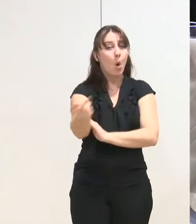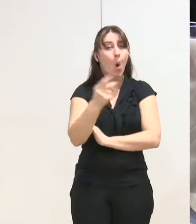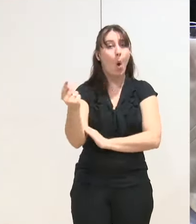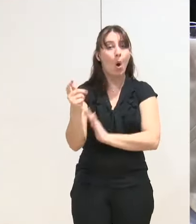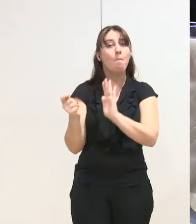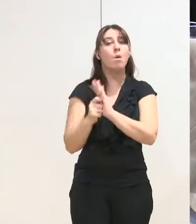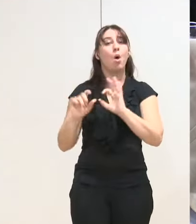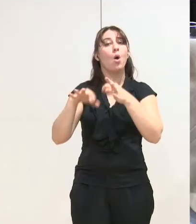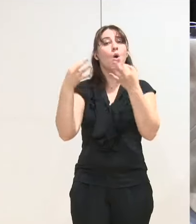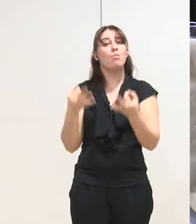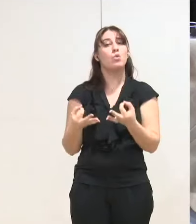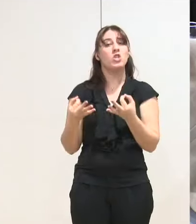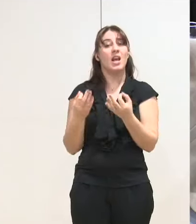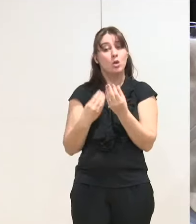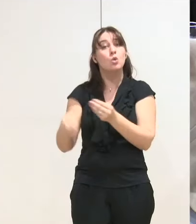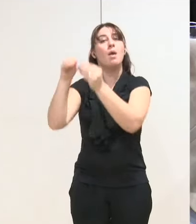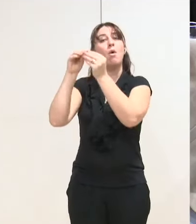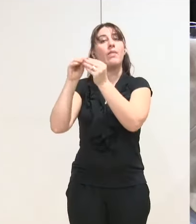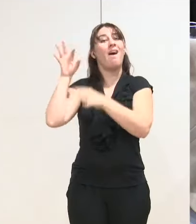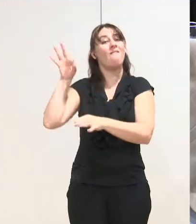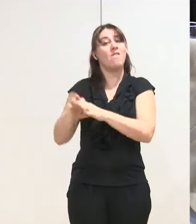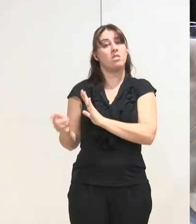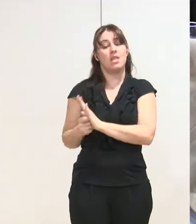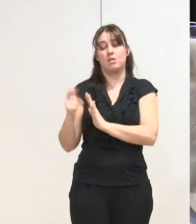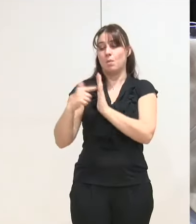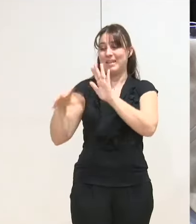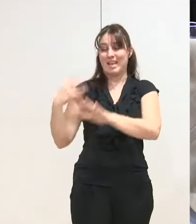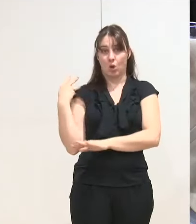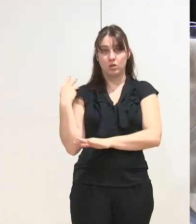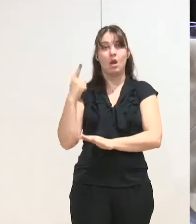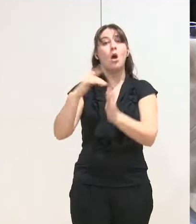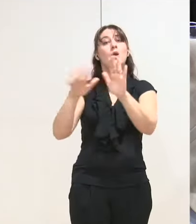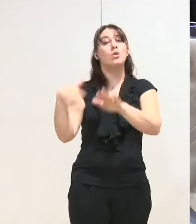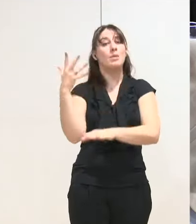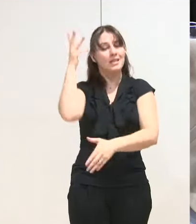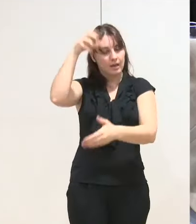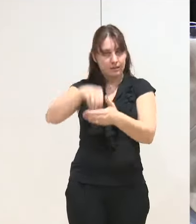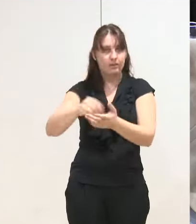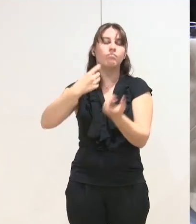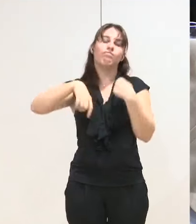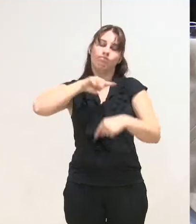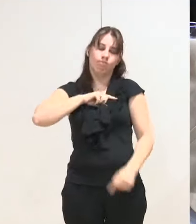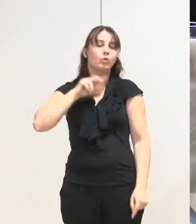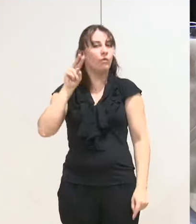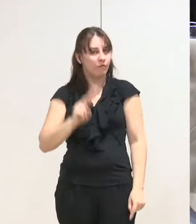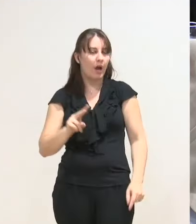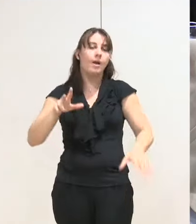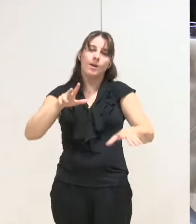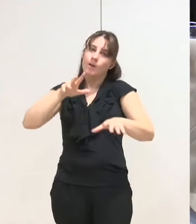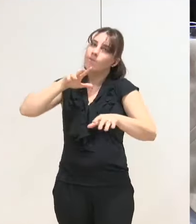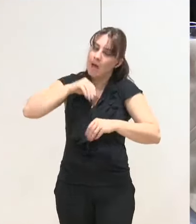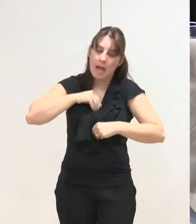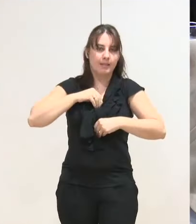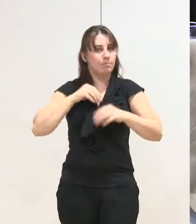Budget Supplémentaire voté en 2014 et en 2015 sur lesquel nous avons consenti un effort encore